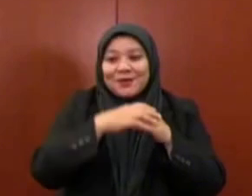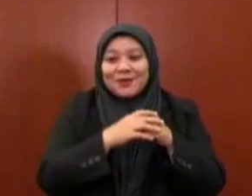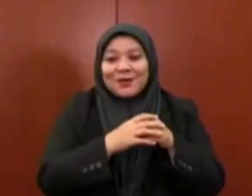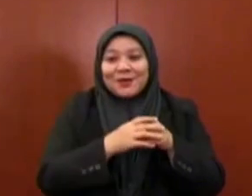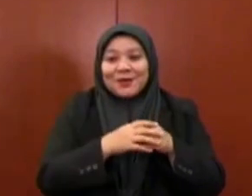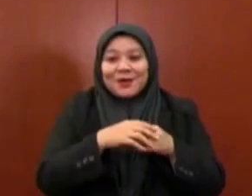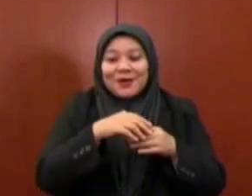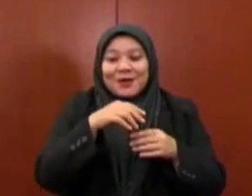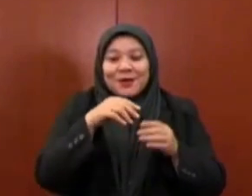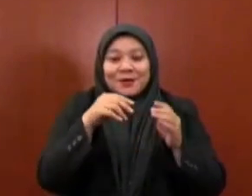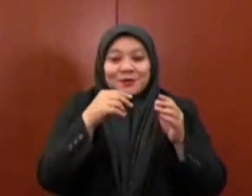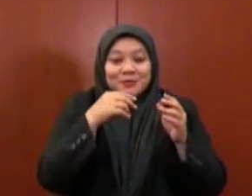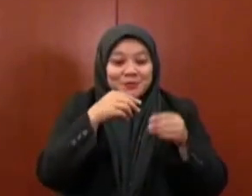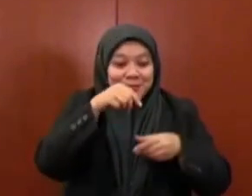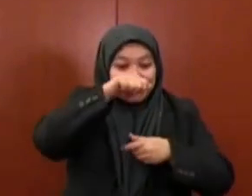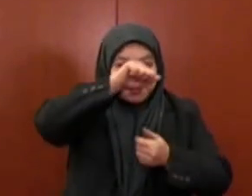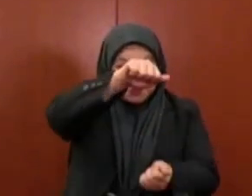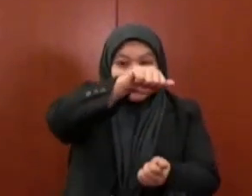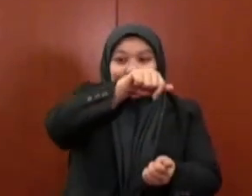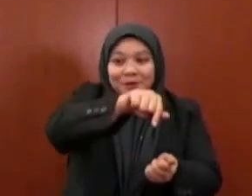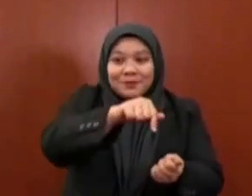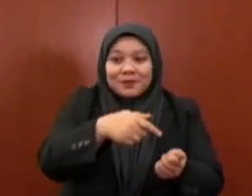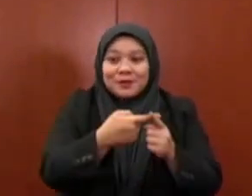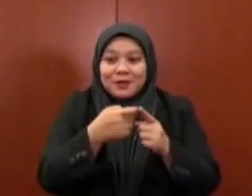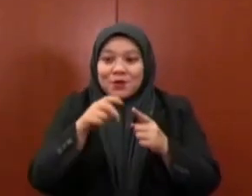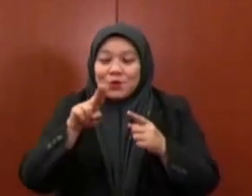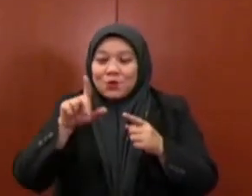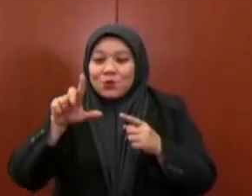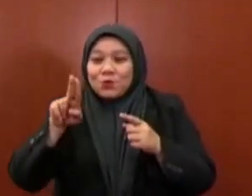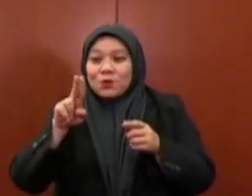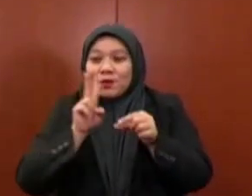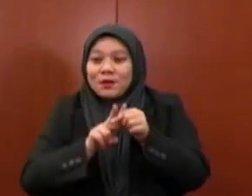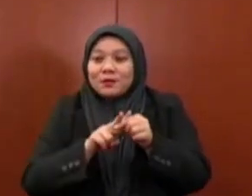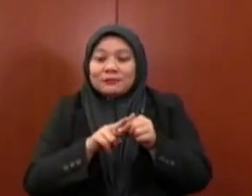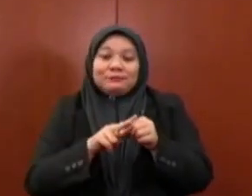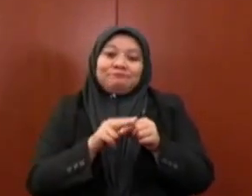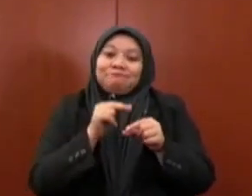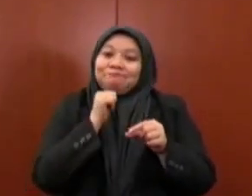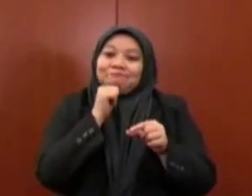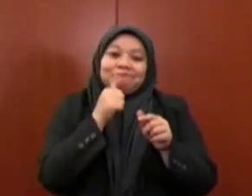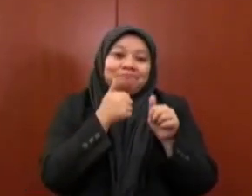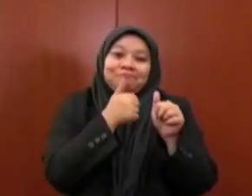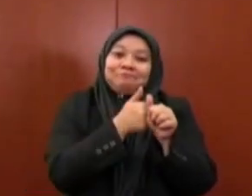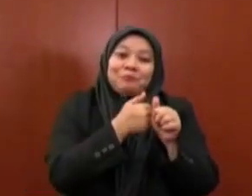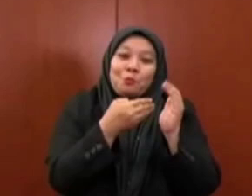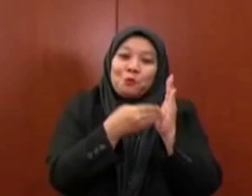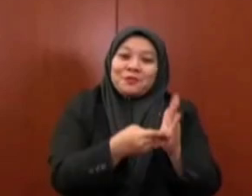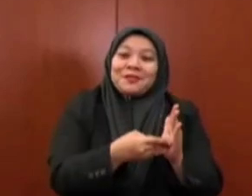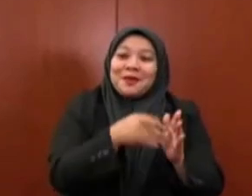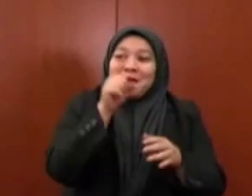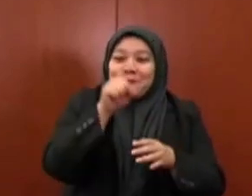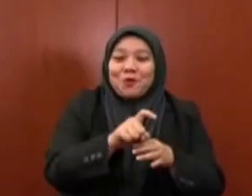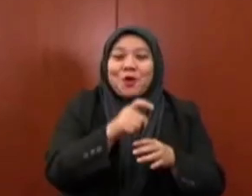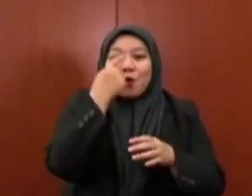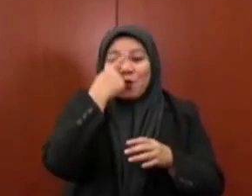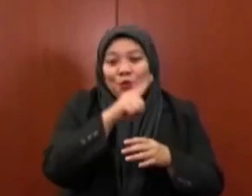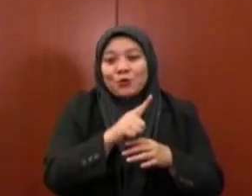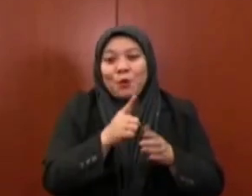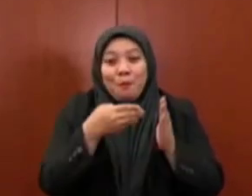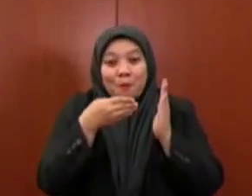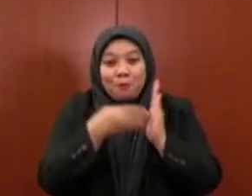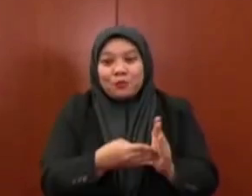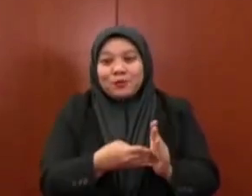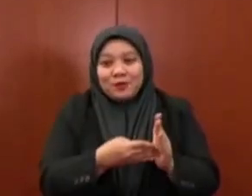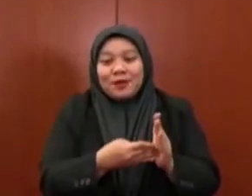Notis dan bahan bukti daripada Yang Berhormat Hulu Kelang tidak memenuhi beban pembuktian yang diperlukan untuk